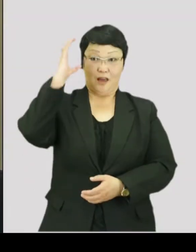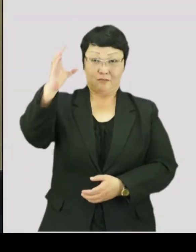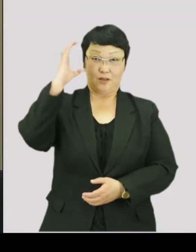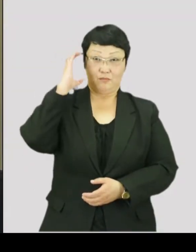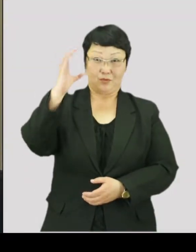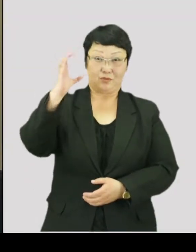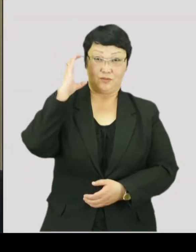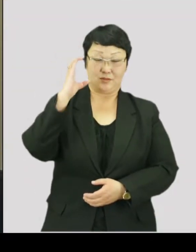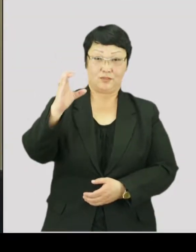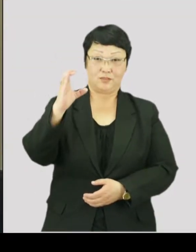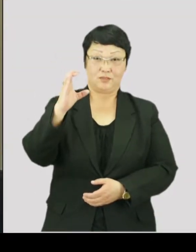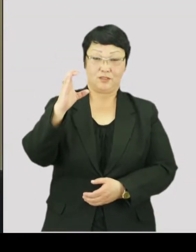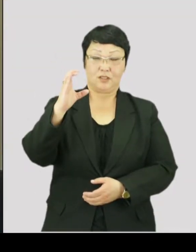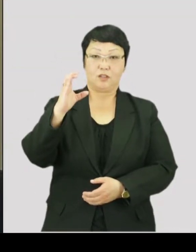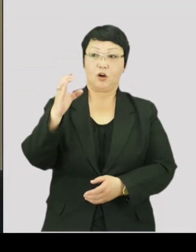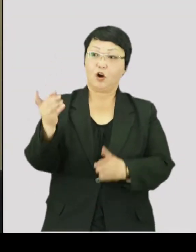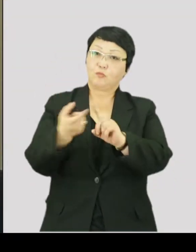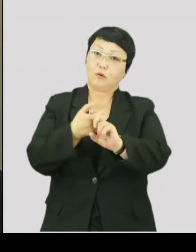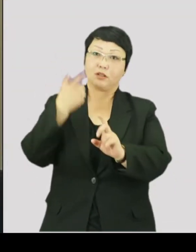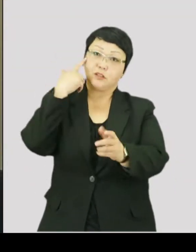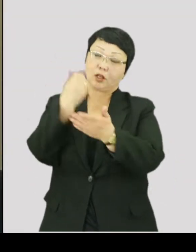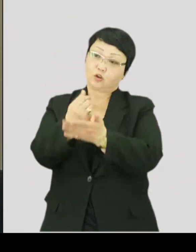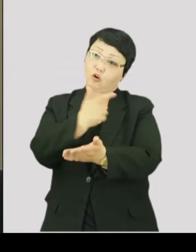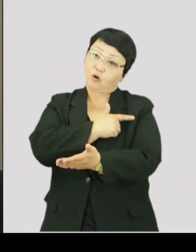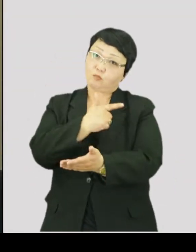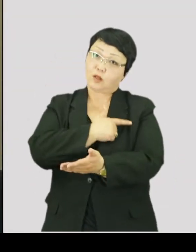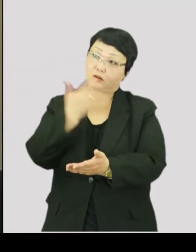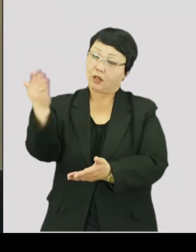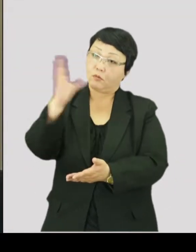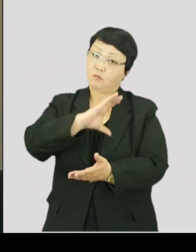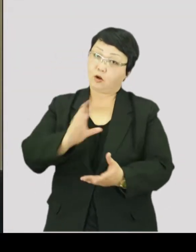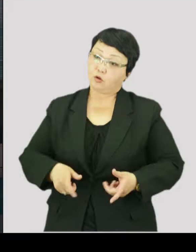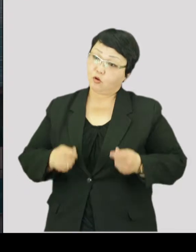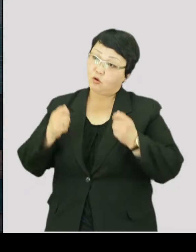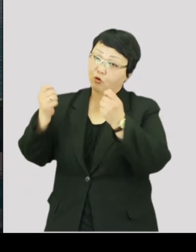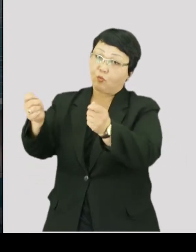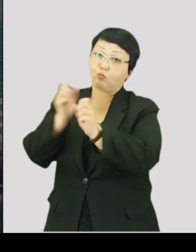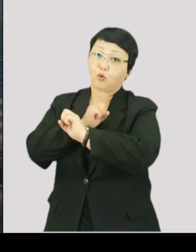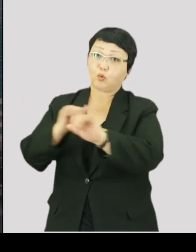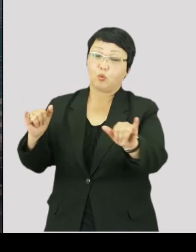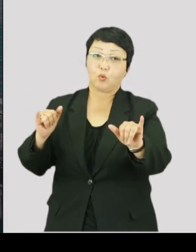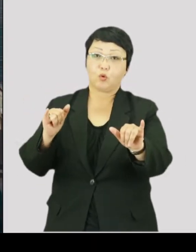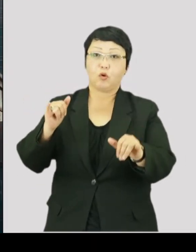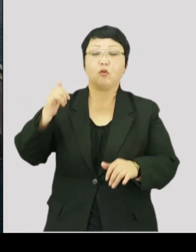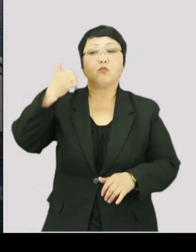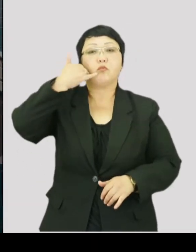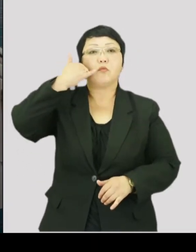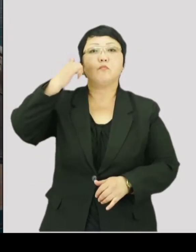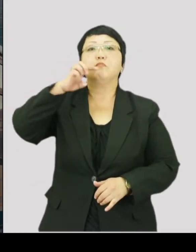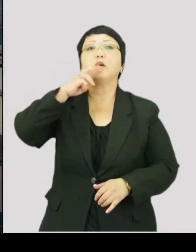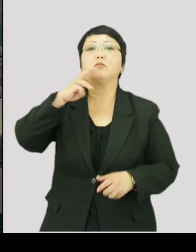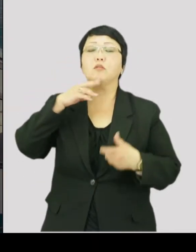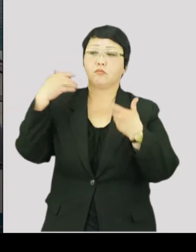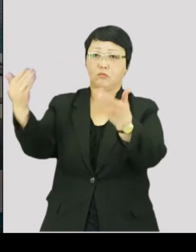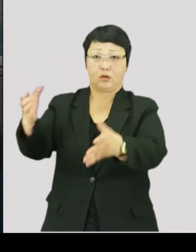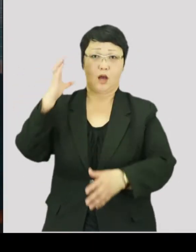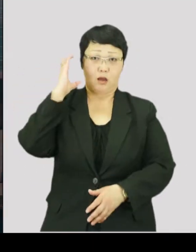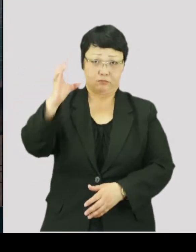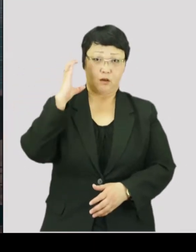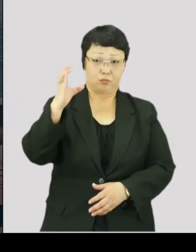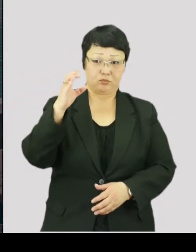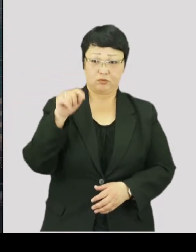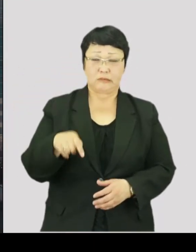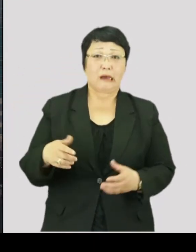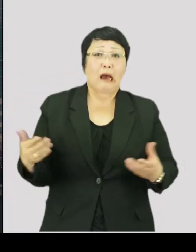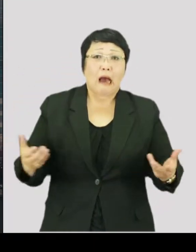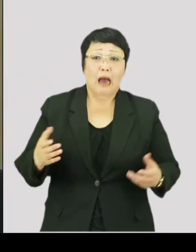Нийтийн тээврийн тухай санал гомдлыг танаад өгж болох уу? Нийтлэг үйлчлэгээний талаар мэдээлэл.